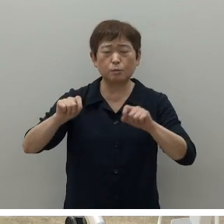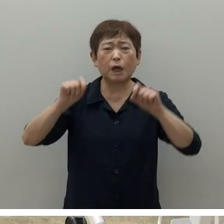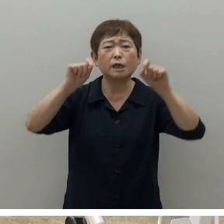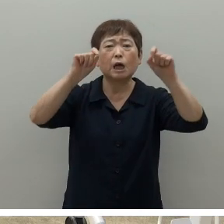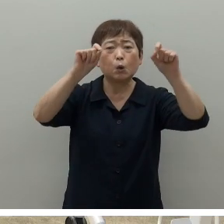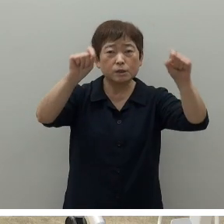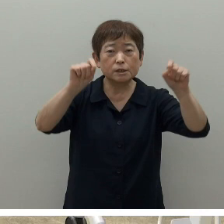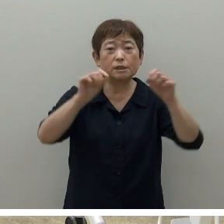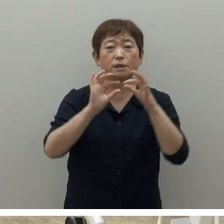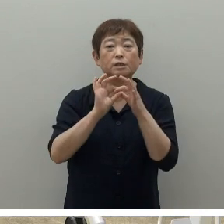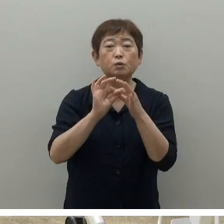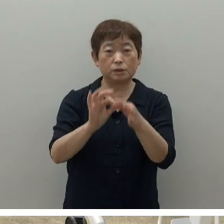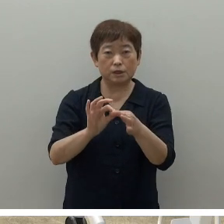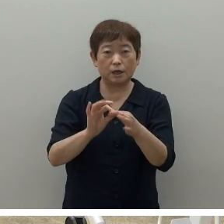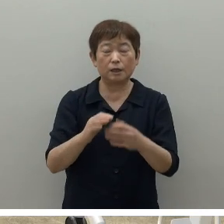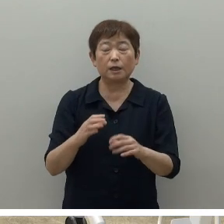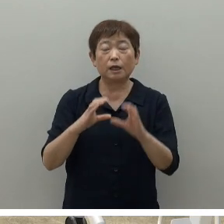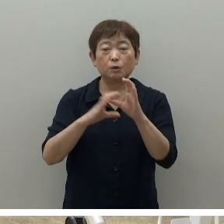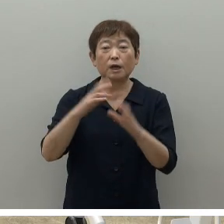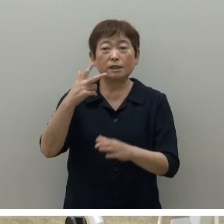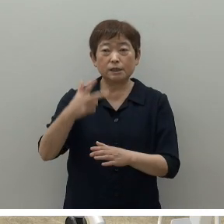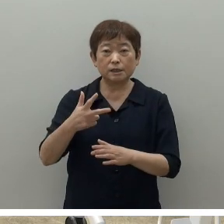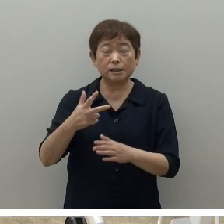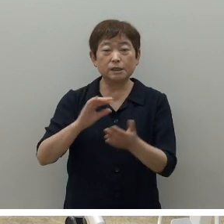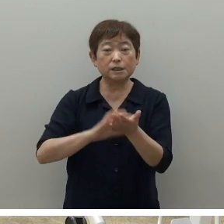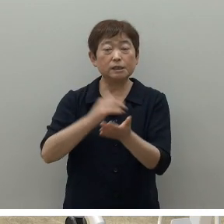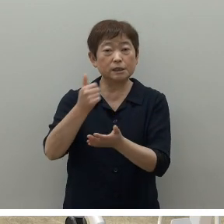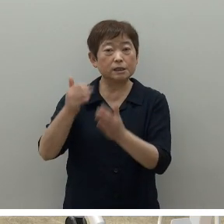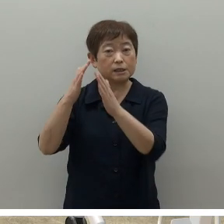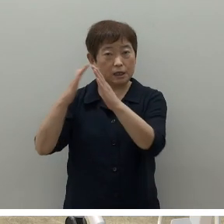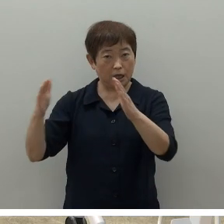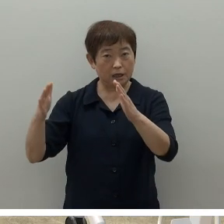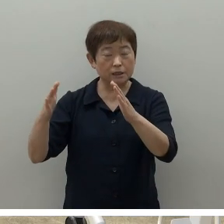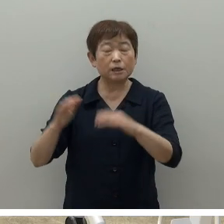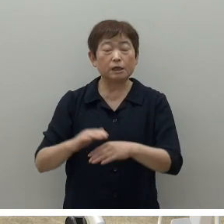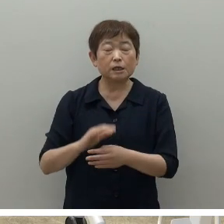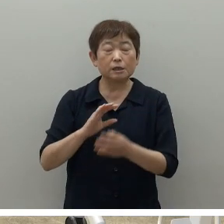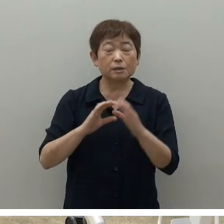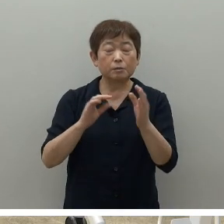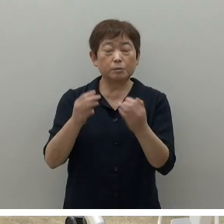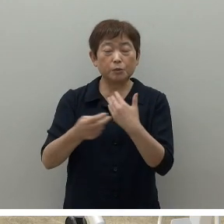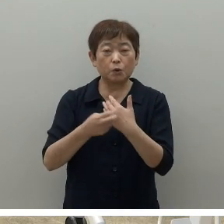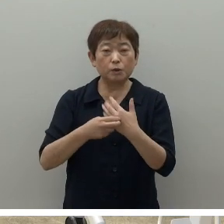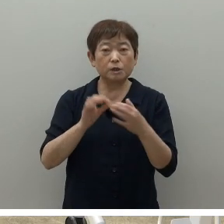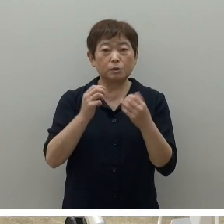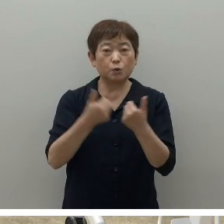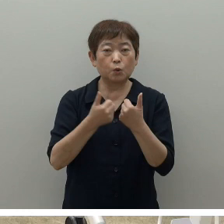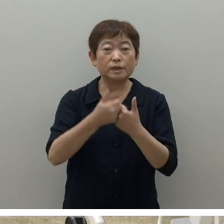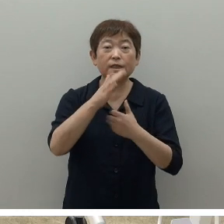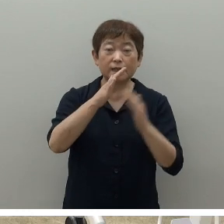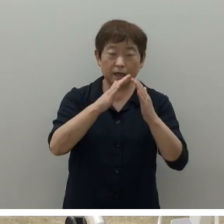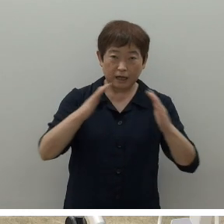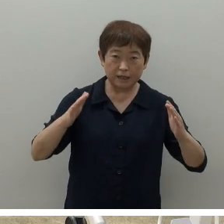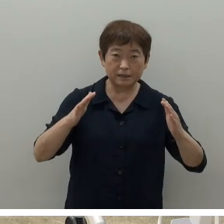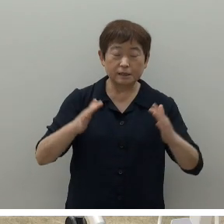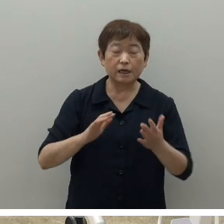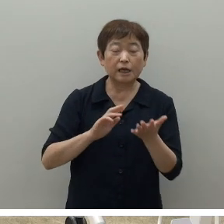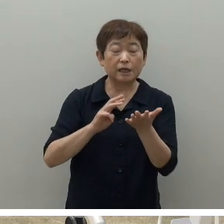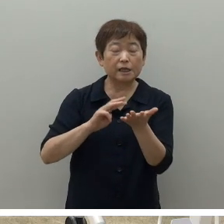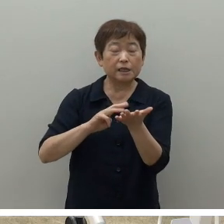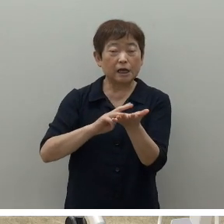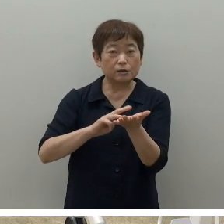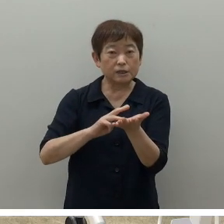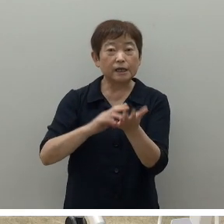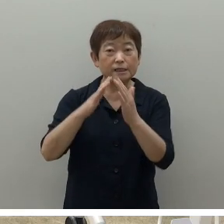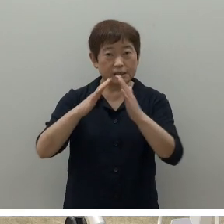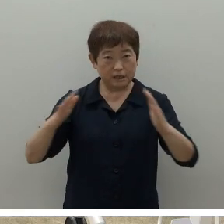ますが、市医師会をはじめ、市病院協議会、市薬剤師会、看護師の皆様、